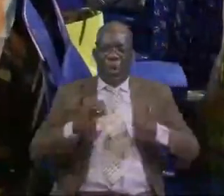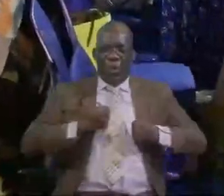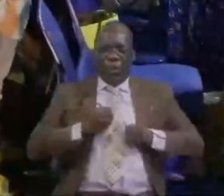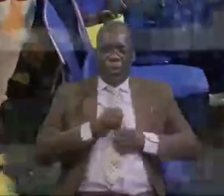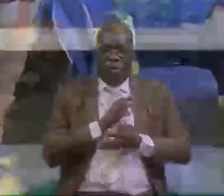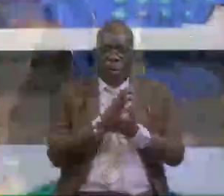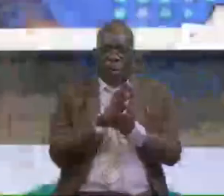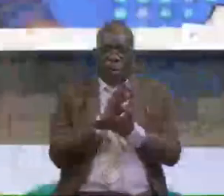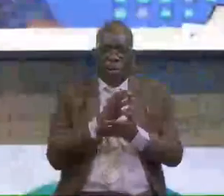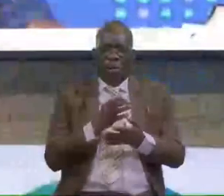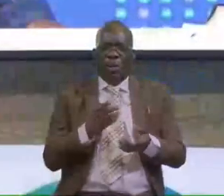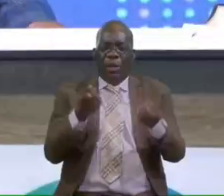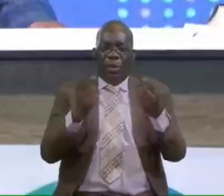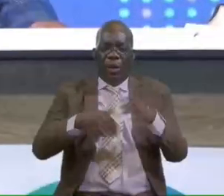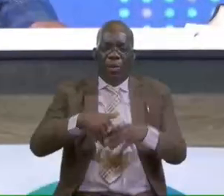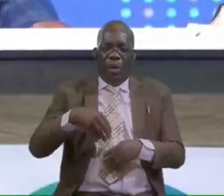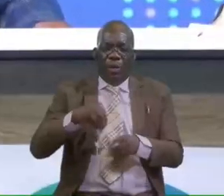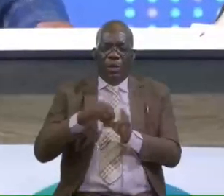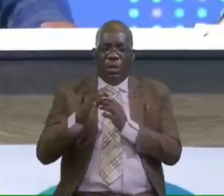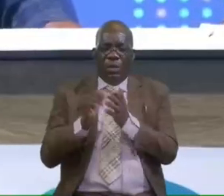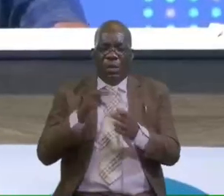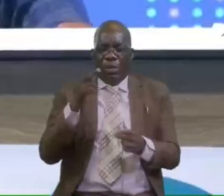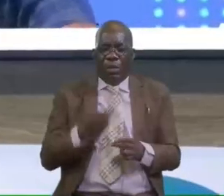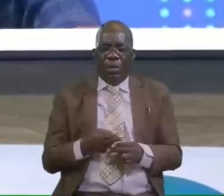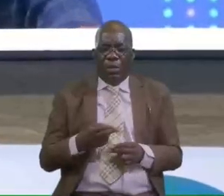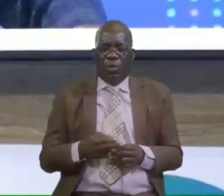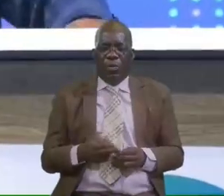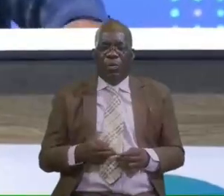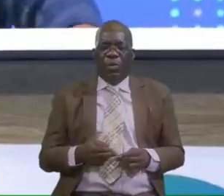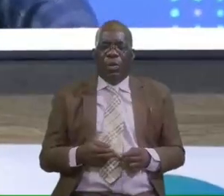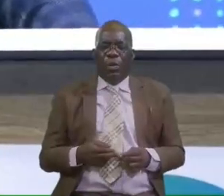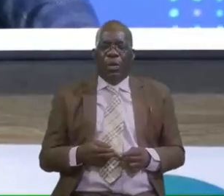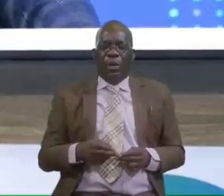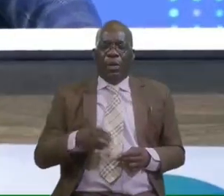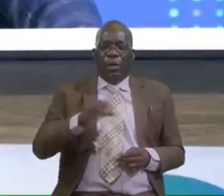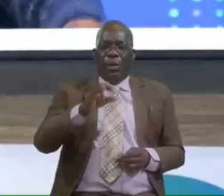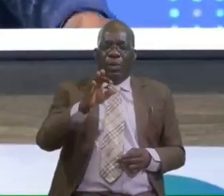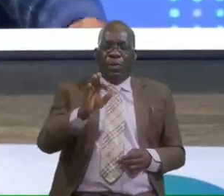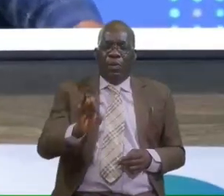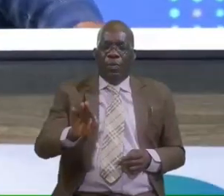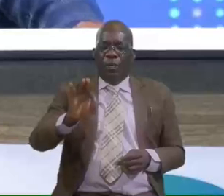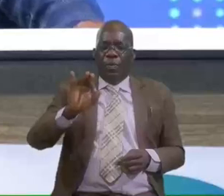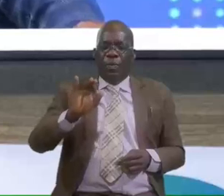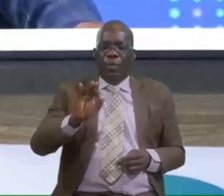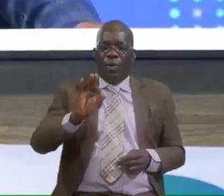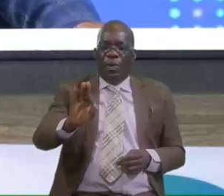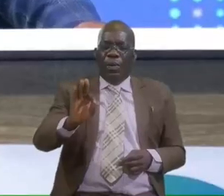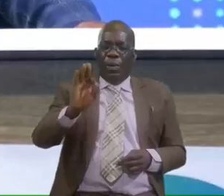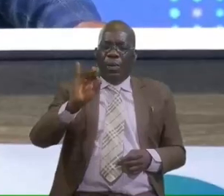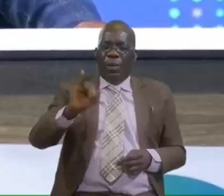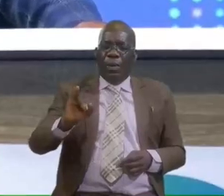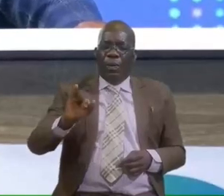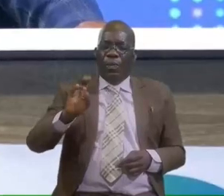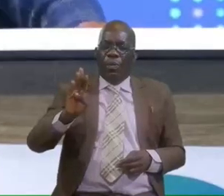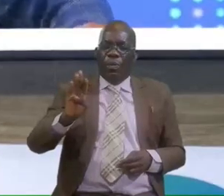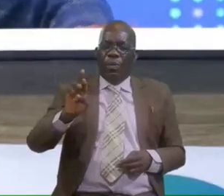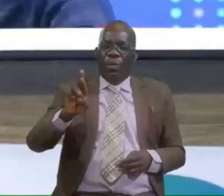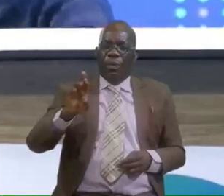Enflement, sort au nom de Jésus. Fibrome, sort au nom de Jésus.